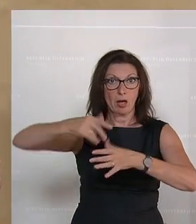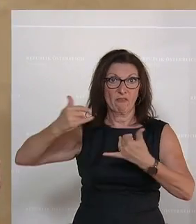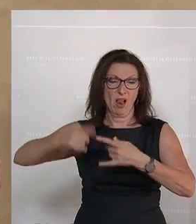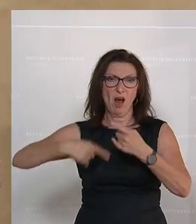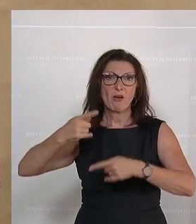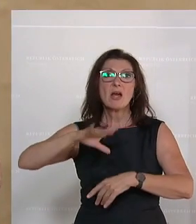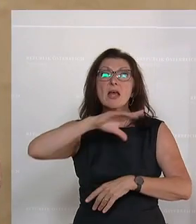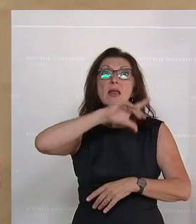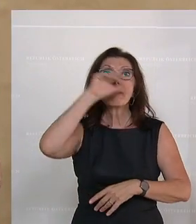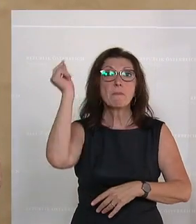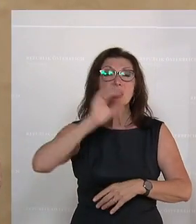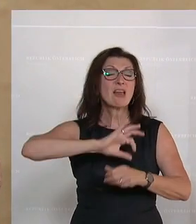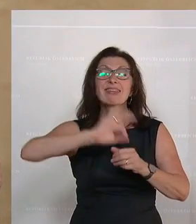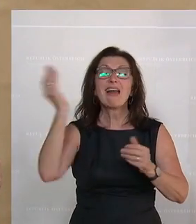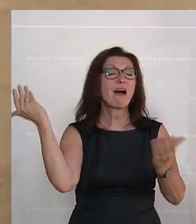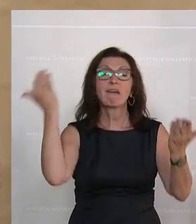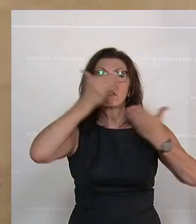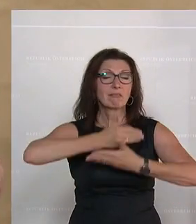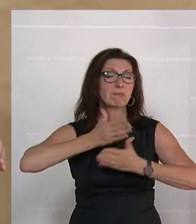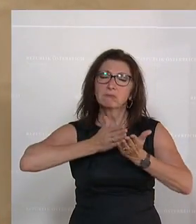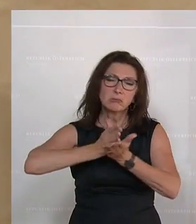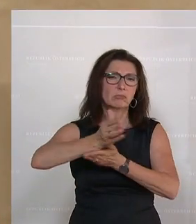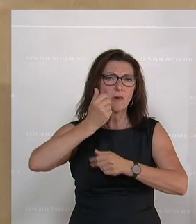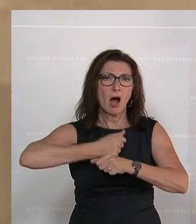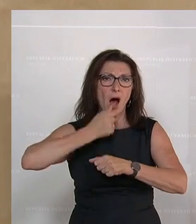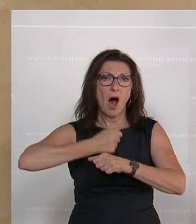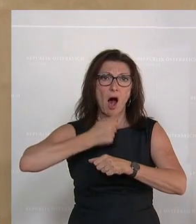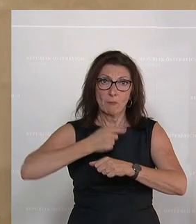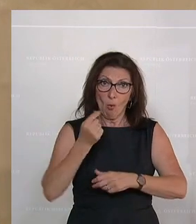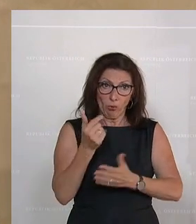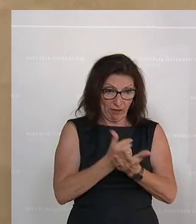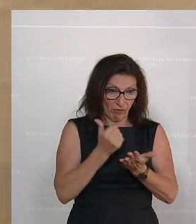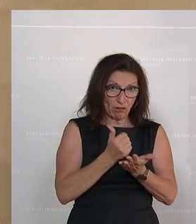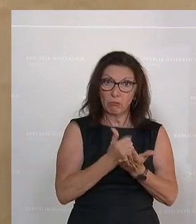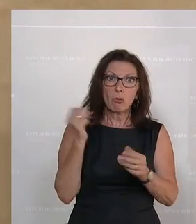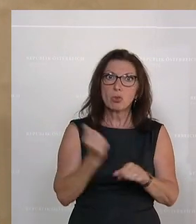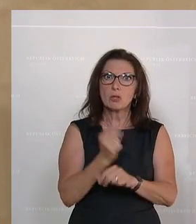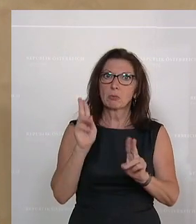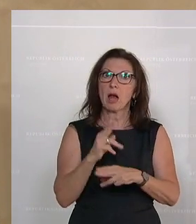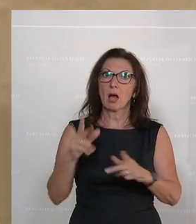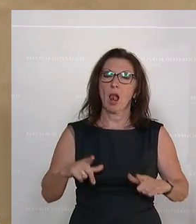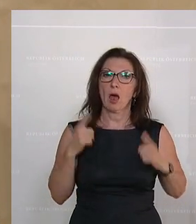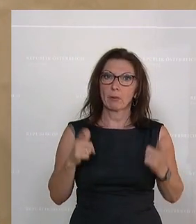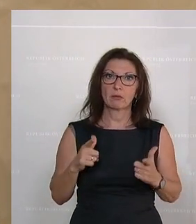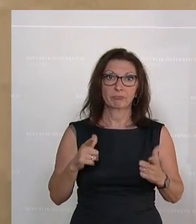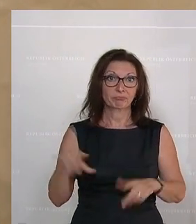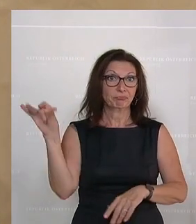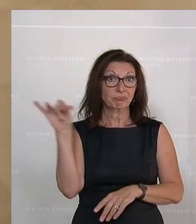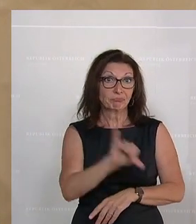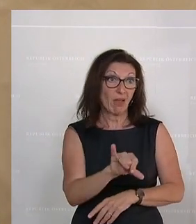nacht geschätzte damen und herren und kommen mit dem geld das sie verdienen immer aus weder beim supermarkt bei der tankstelle